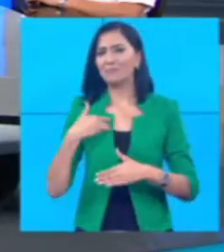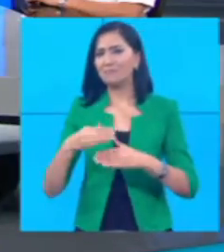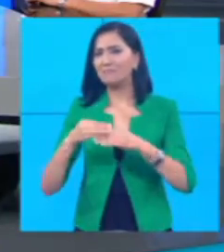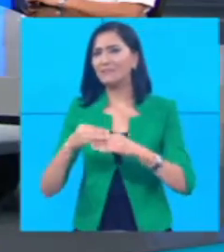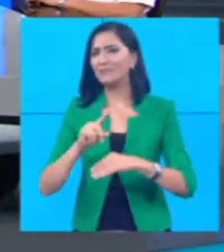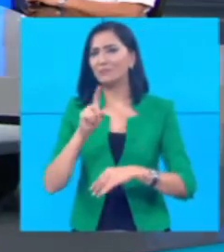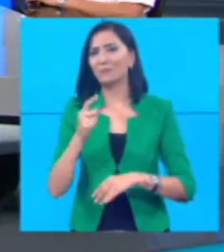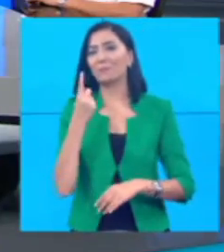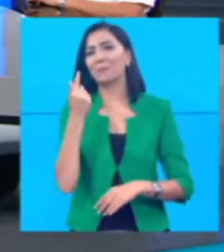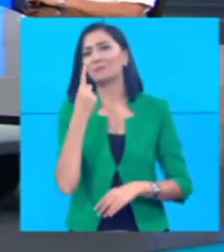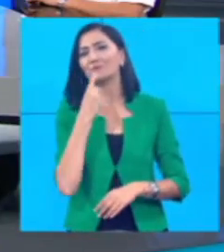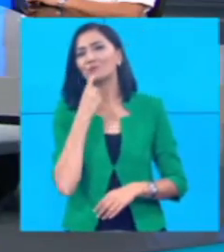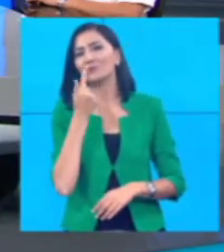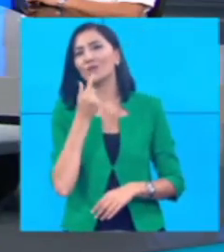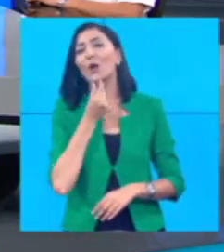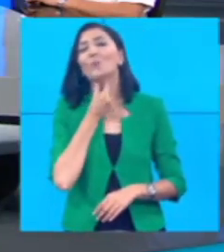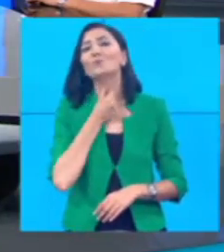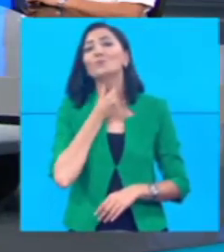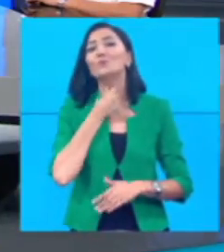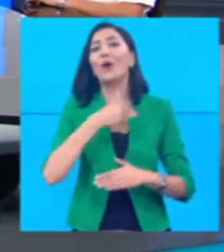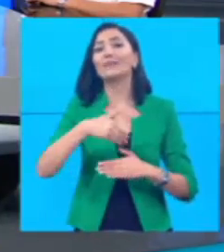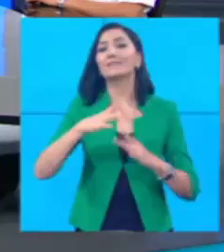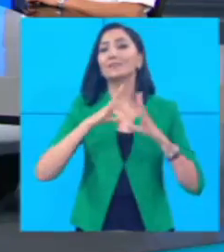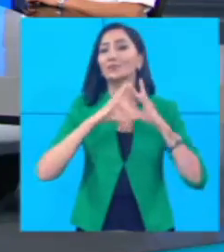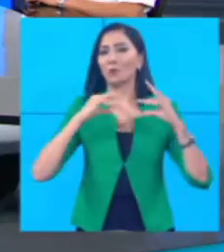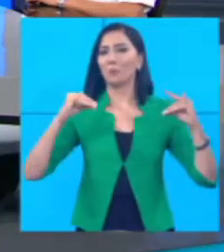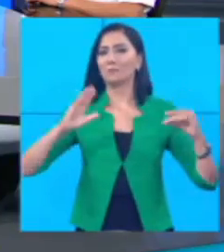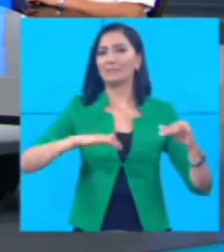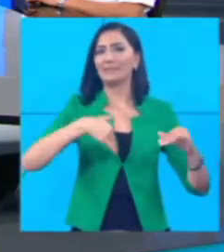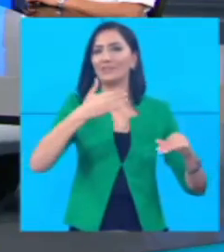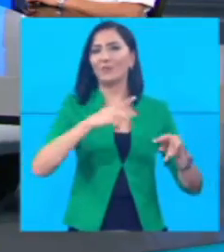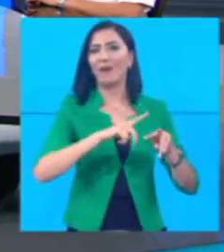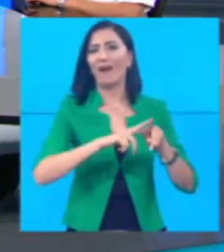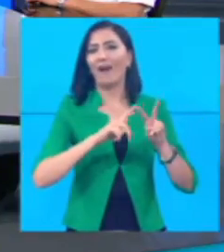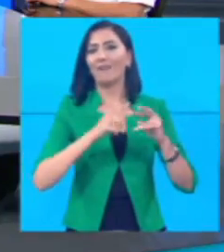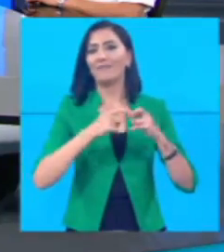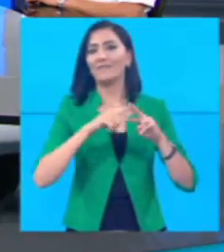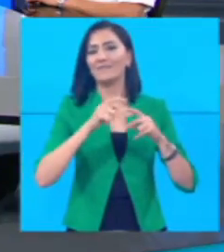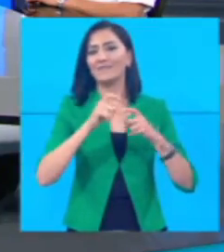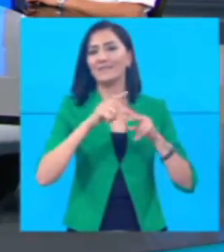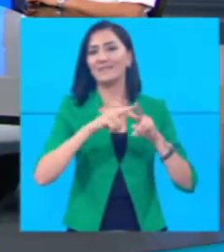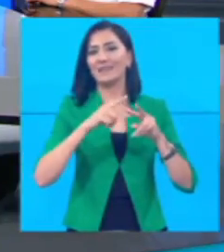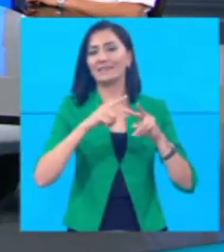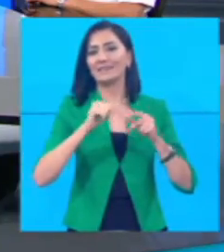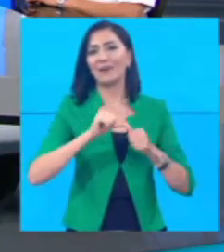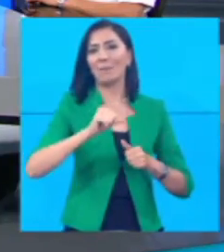tanışmıştık biz seninle? 1,5 sene oldu. Boğaz Köprüsü'nü geçerken miydi? Evet. Avrasya Maratonu. Avrasya